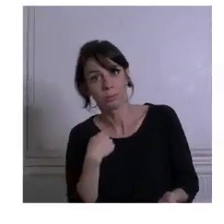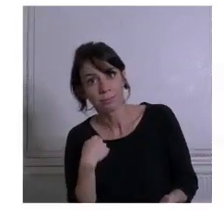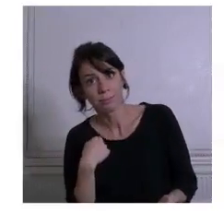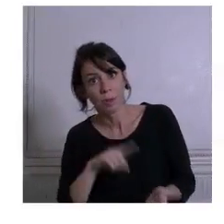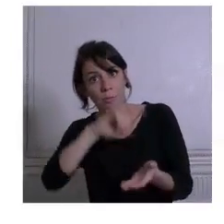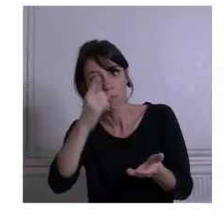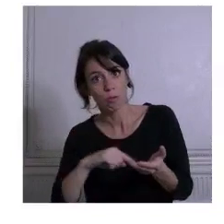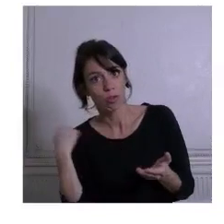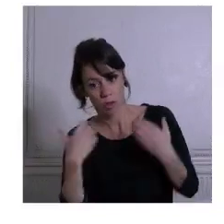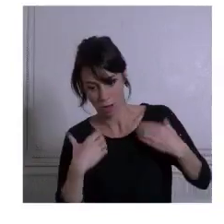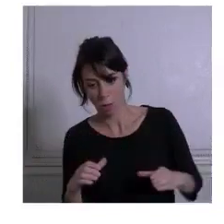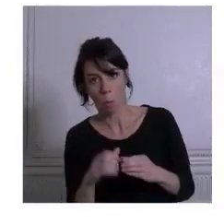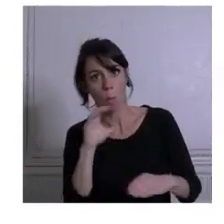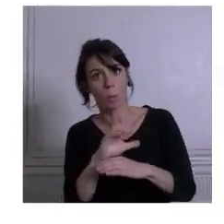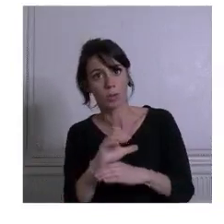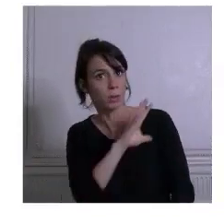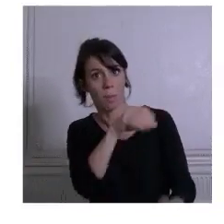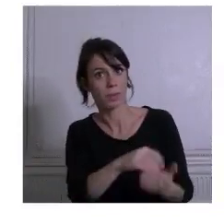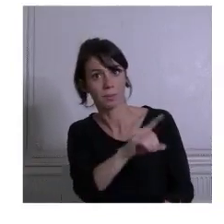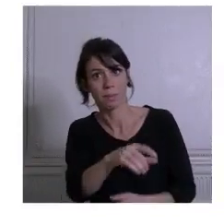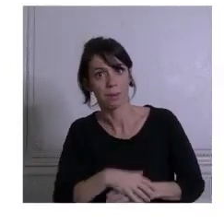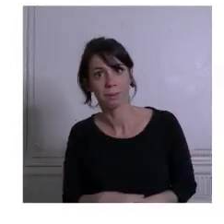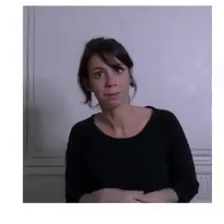on s'était très fortement moqué de moi.